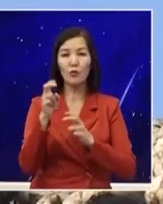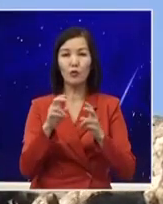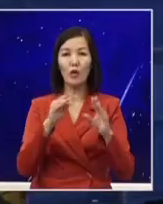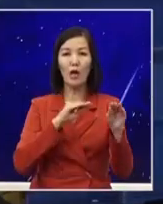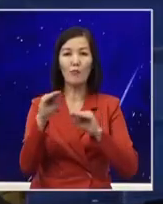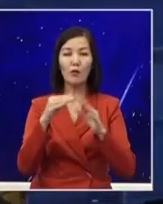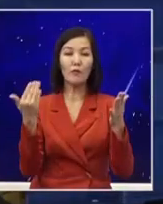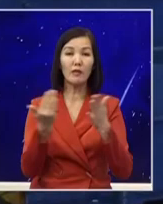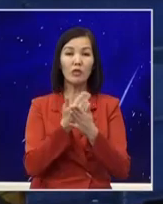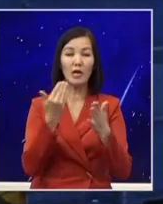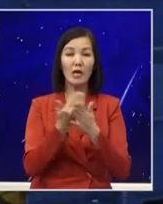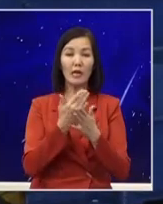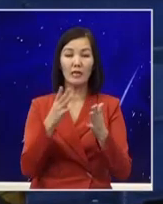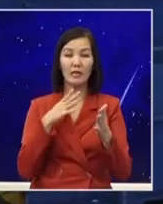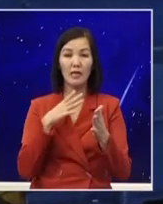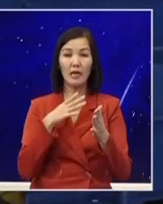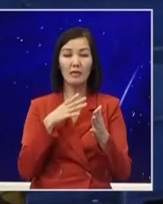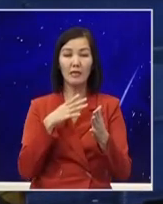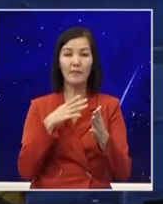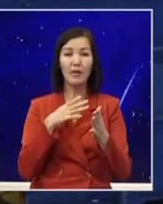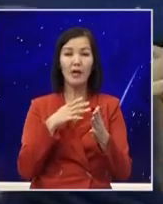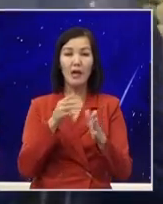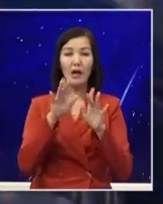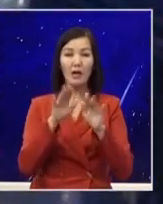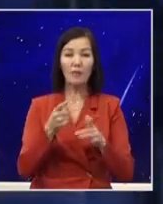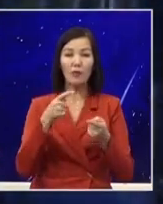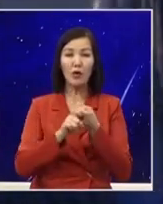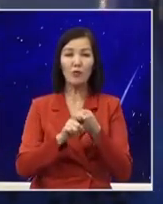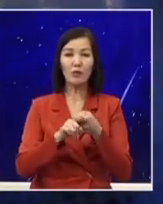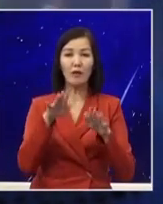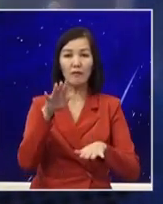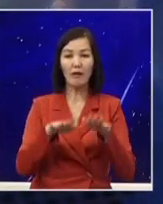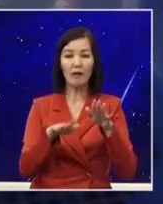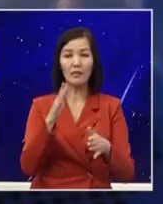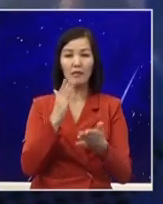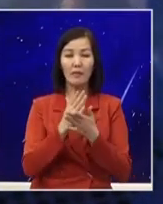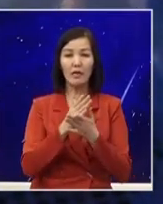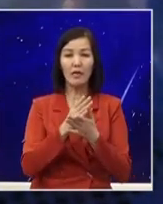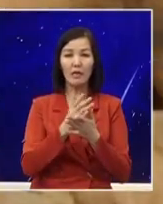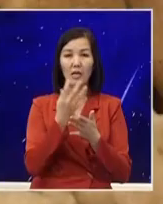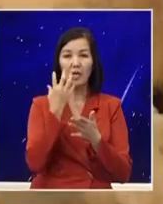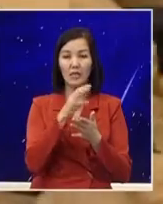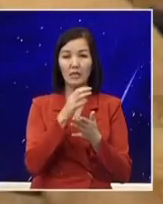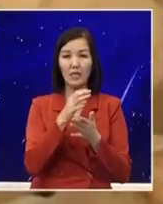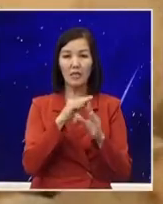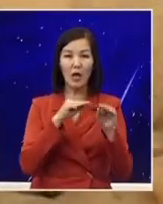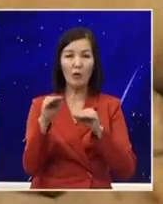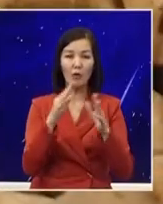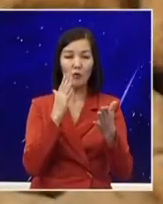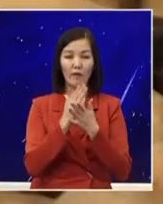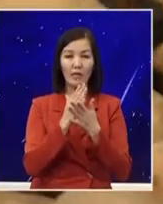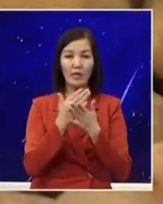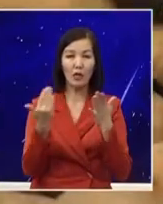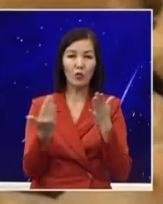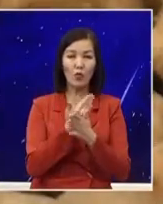қондырғыларын жаңартты. Қабылдау пунктінде автоматтандырылған таразы қойылған. Шырынды қыздыратын аппарат та заманауи. Бұған дейін